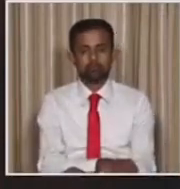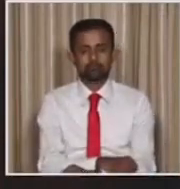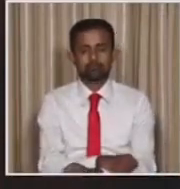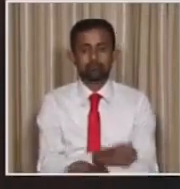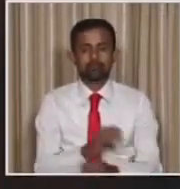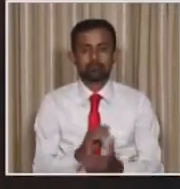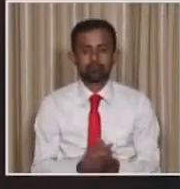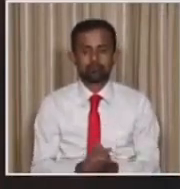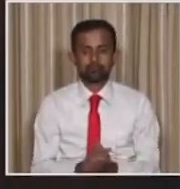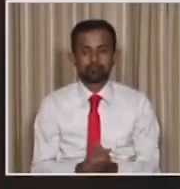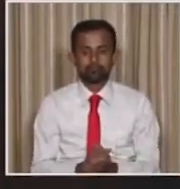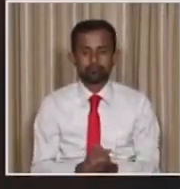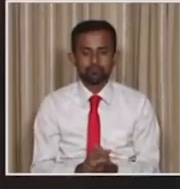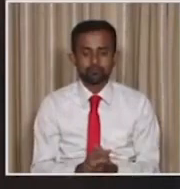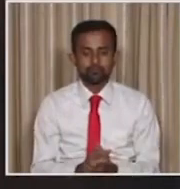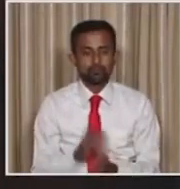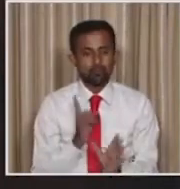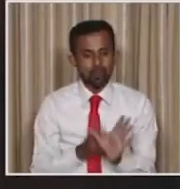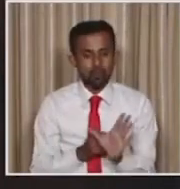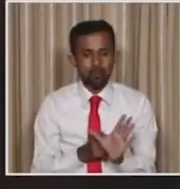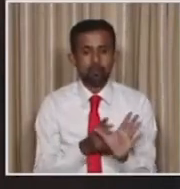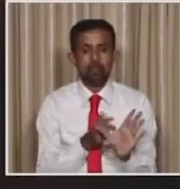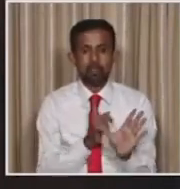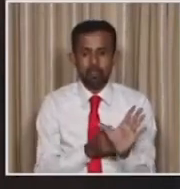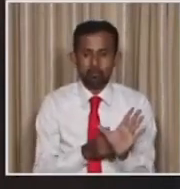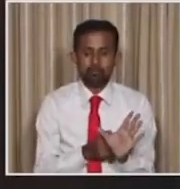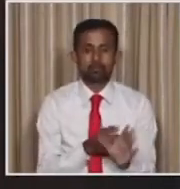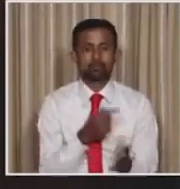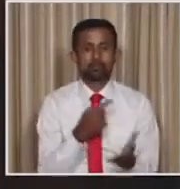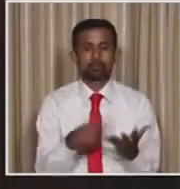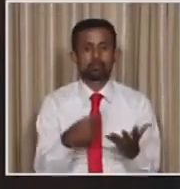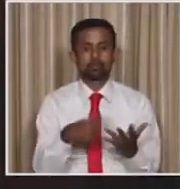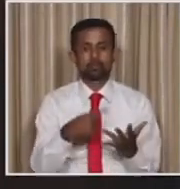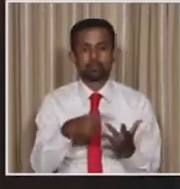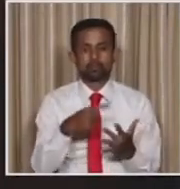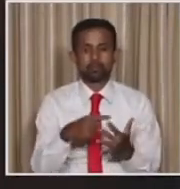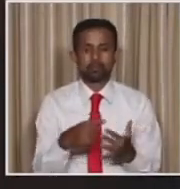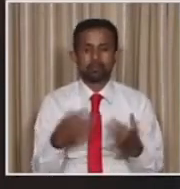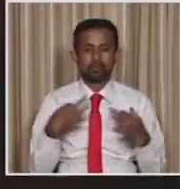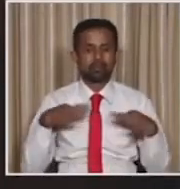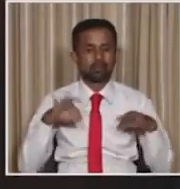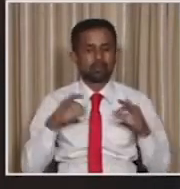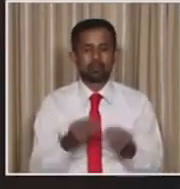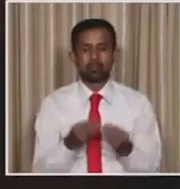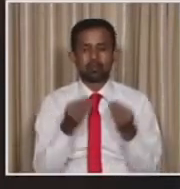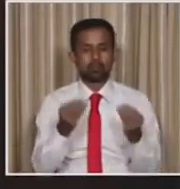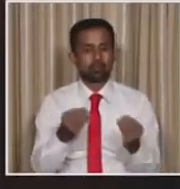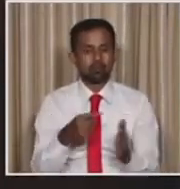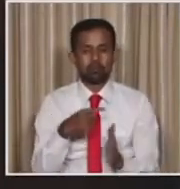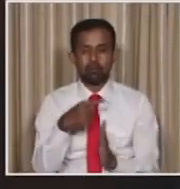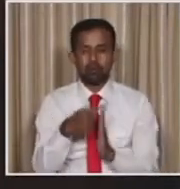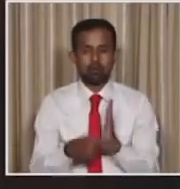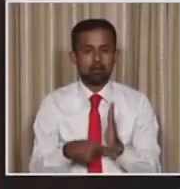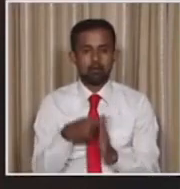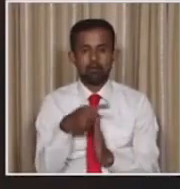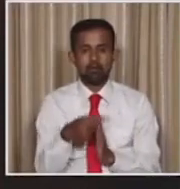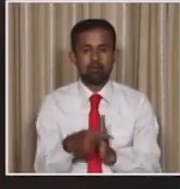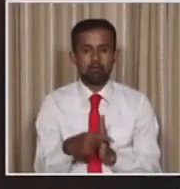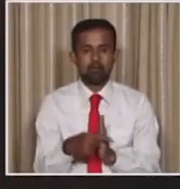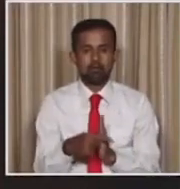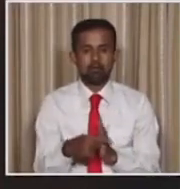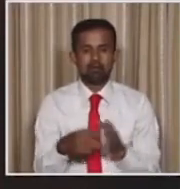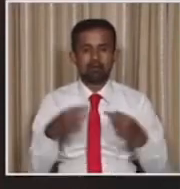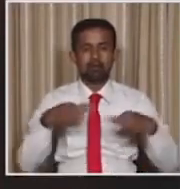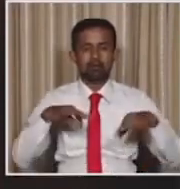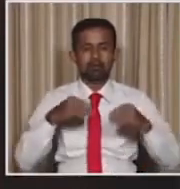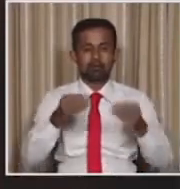ඒ නිසා හැම දෙයක්ම මූලාස්තනාරුඩු මන්ත්‍රීතුමනි, නිකන් දෙන රටක්, නිකන්